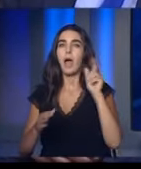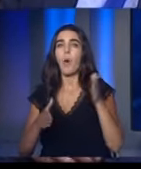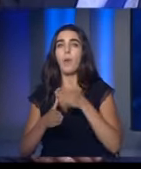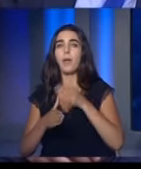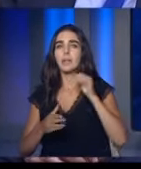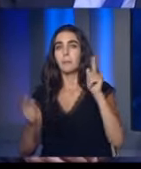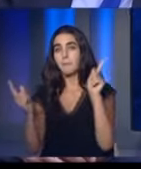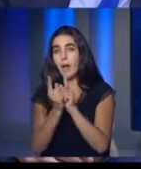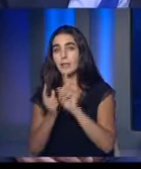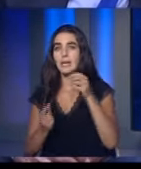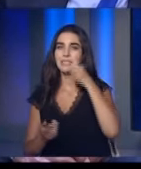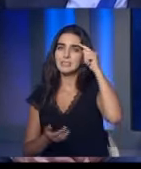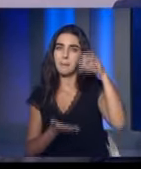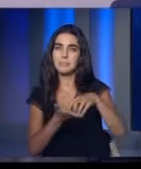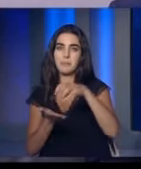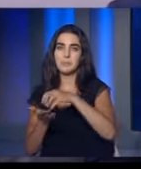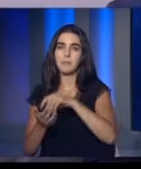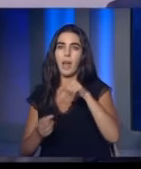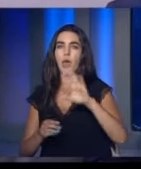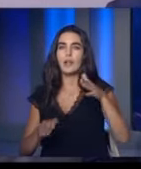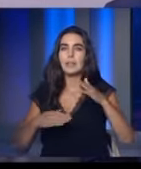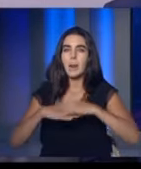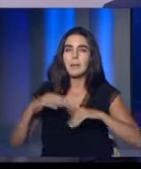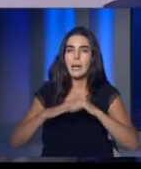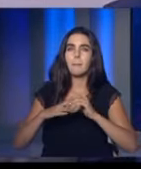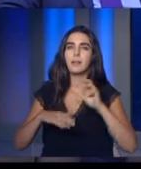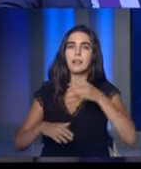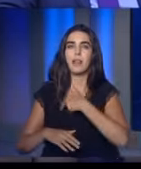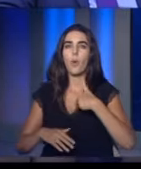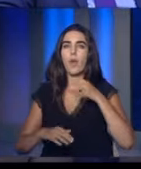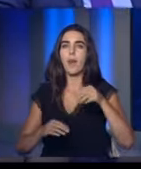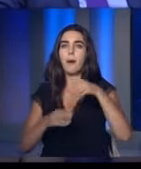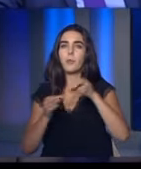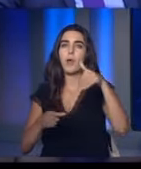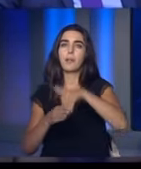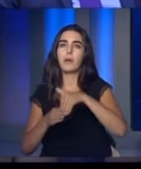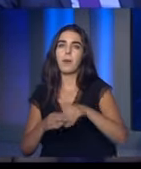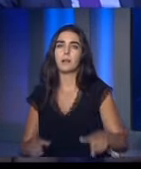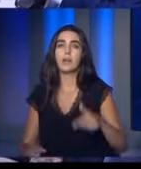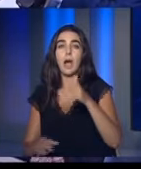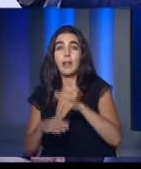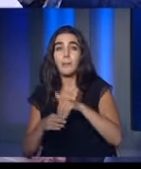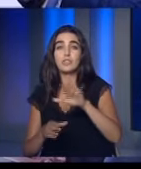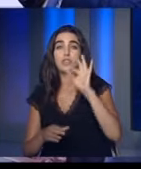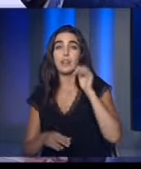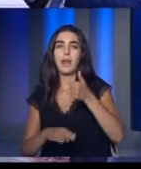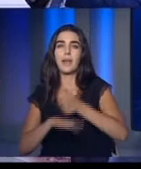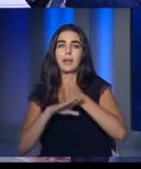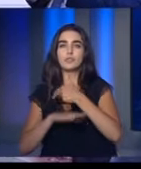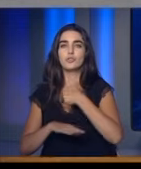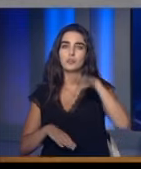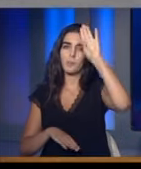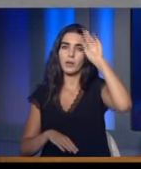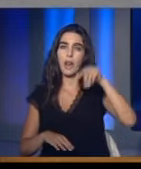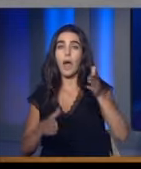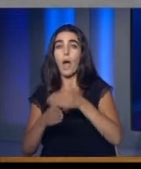الوفد وائل أبو فعور مشددا على أن الأولوية برأينا كلقاء وكحزب هي لترميم هيكل الدولة الذي يبدأ عبر انتخاب رئيس